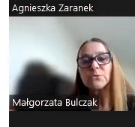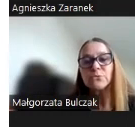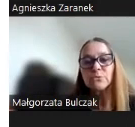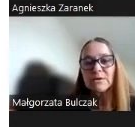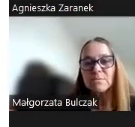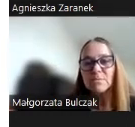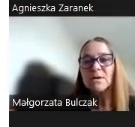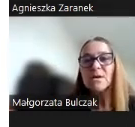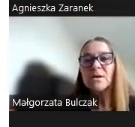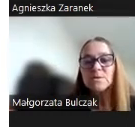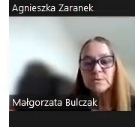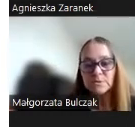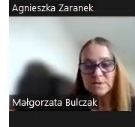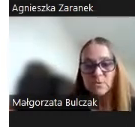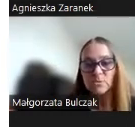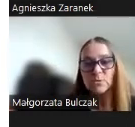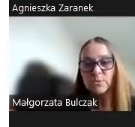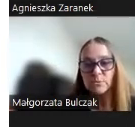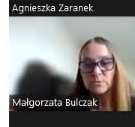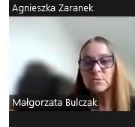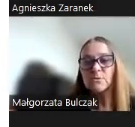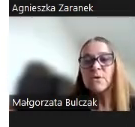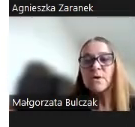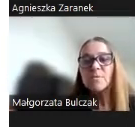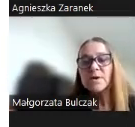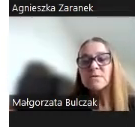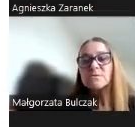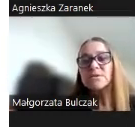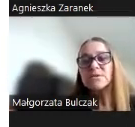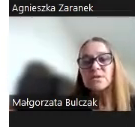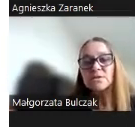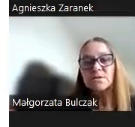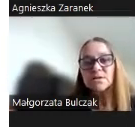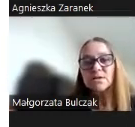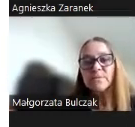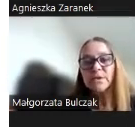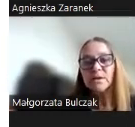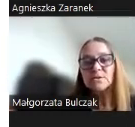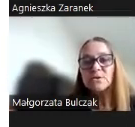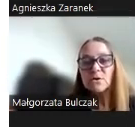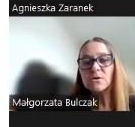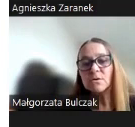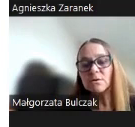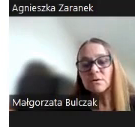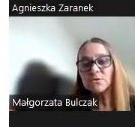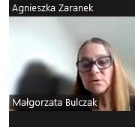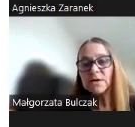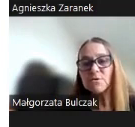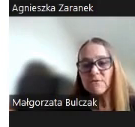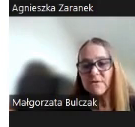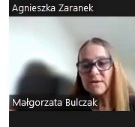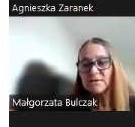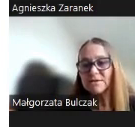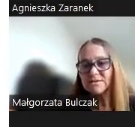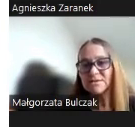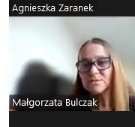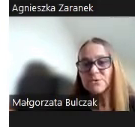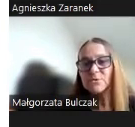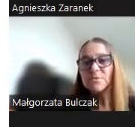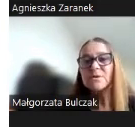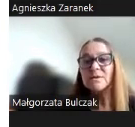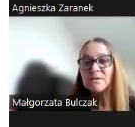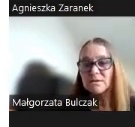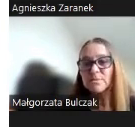czas porównujemy z pozostałą grupą uczniów, mając wrażenie, że skoro osiągają efekty na